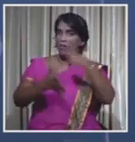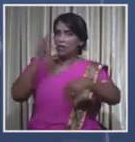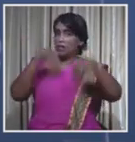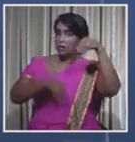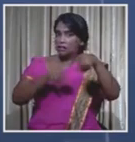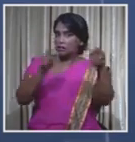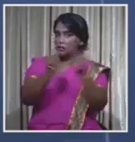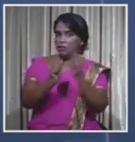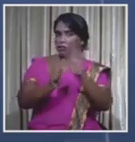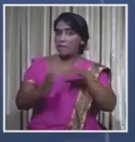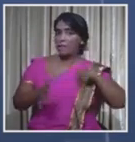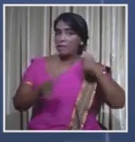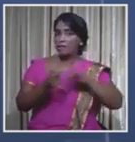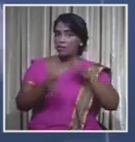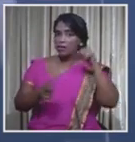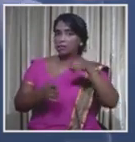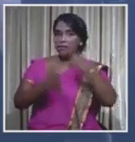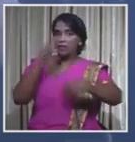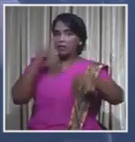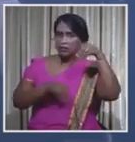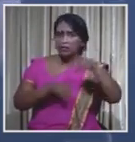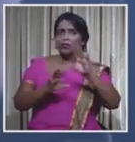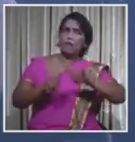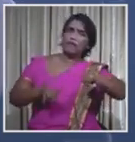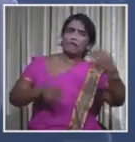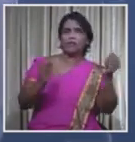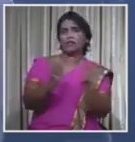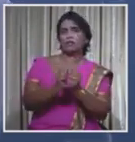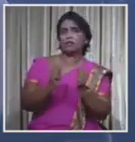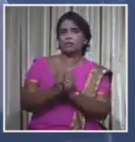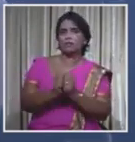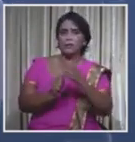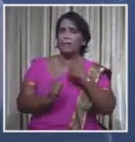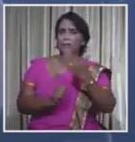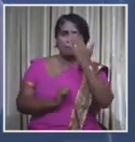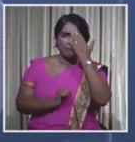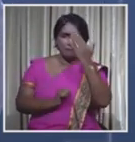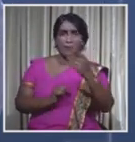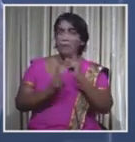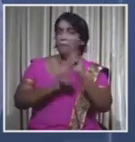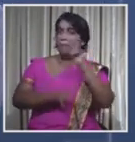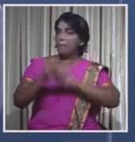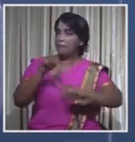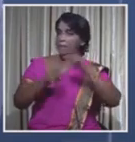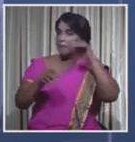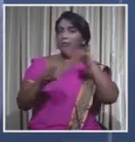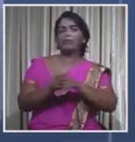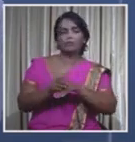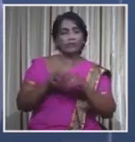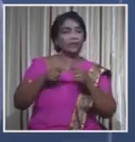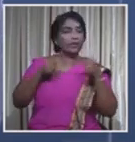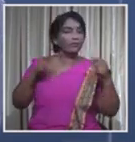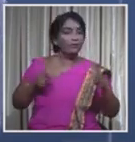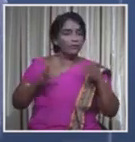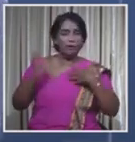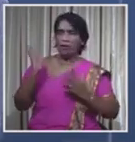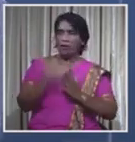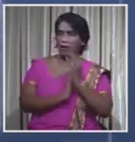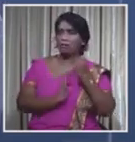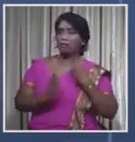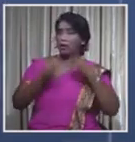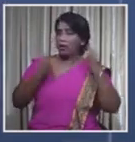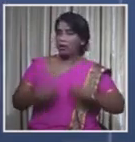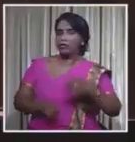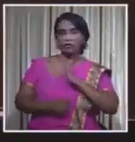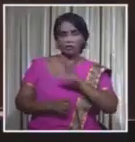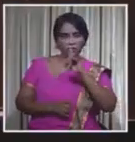එපා. මහලේකම්තුමාට දේශපාලනය කරන්න ඕන වෙන තැනක් හොයාගන්න. එනිසා කරුණාකර මේ පාර්ලිමේන්තුව ඇතුලේ විපක්ෂයට දෙන අයිතිය නැති කරන්න එපා